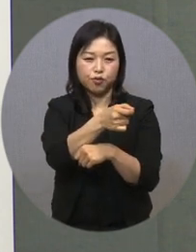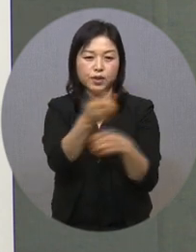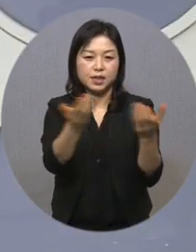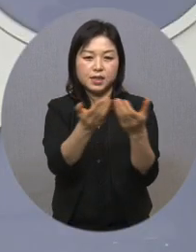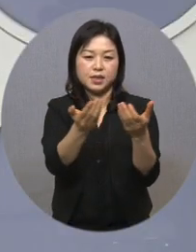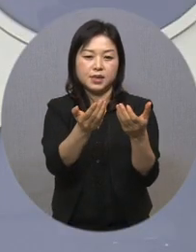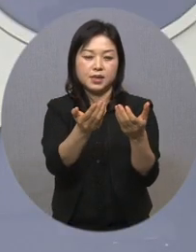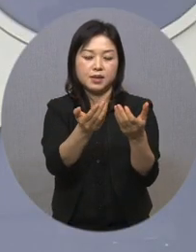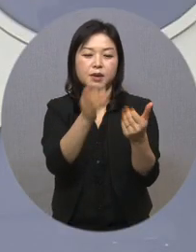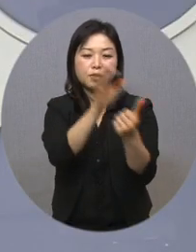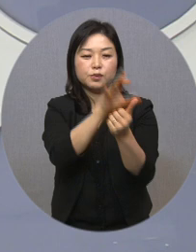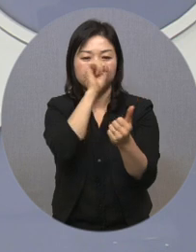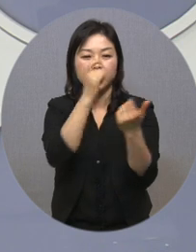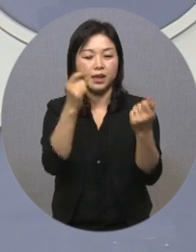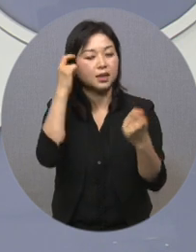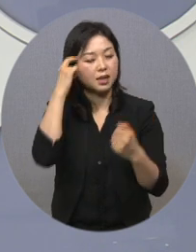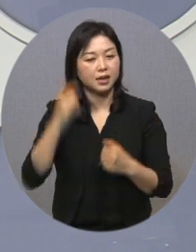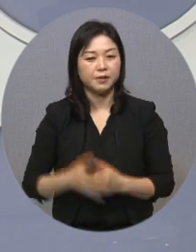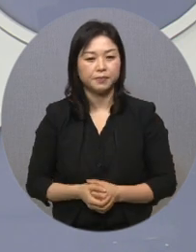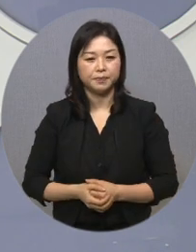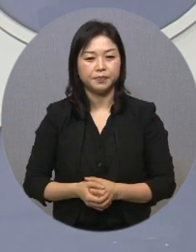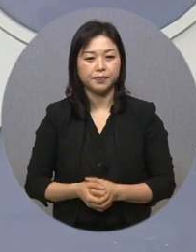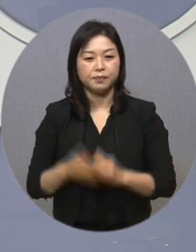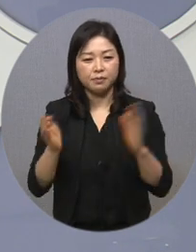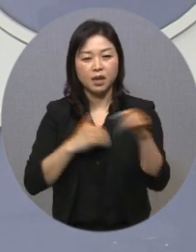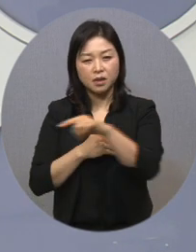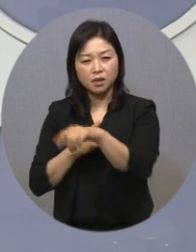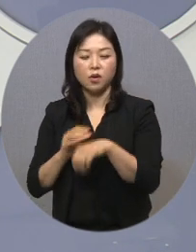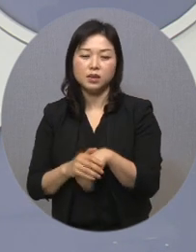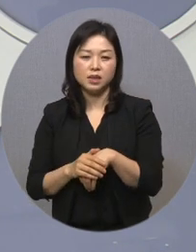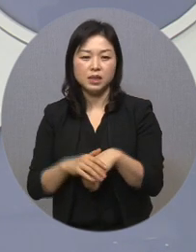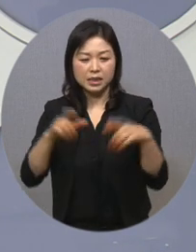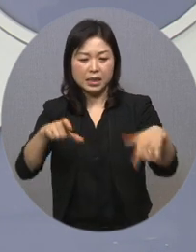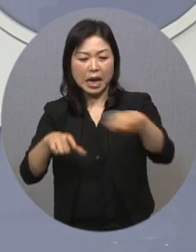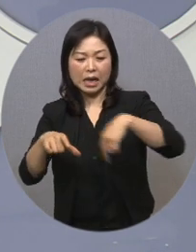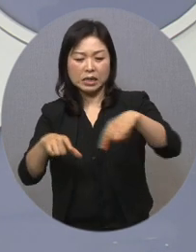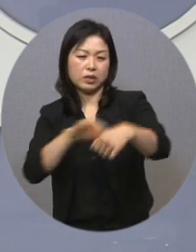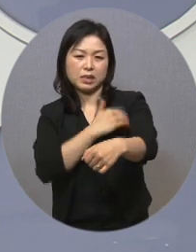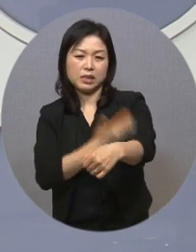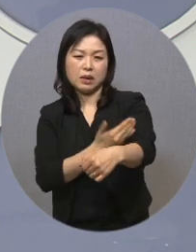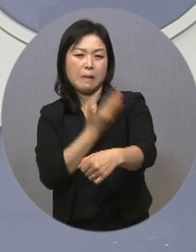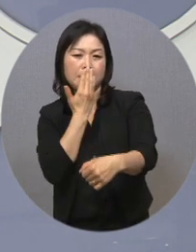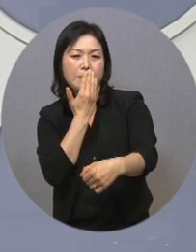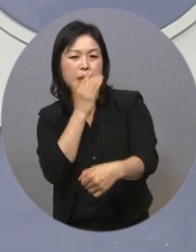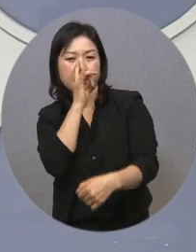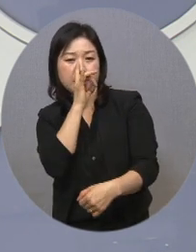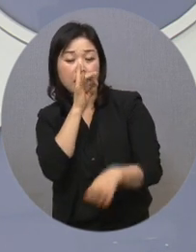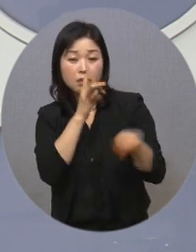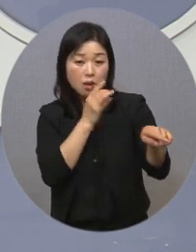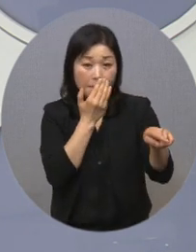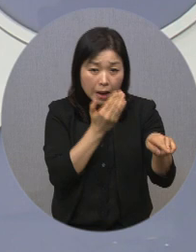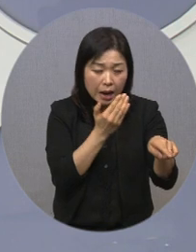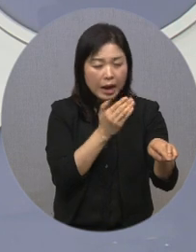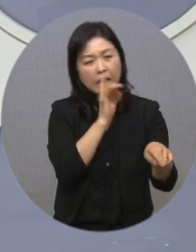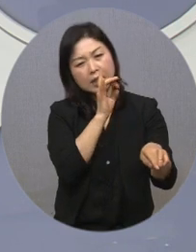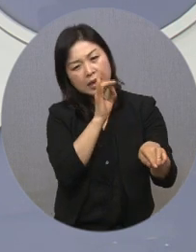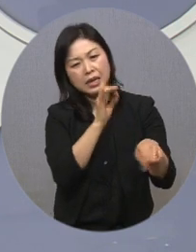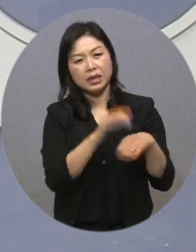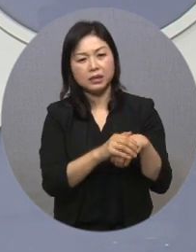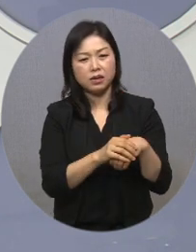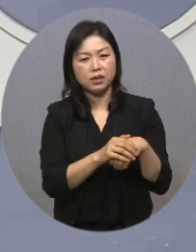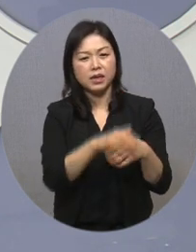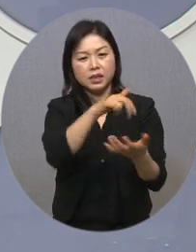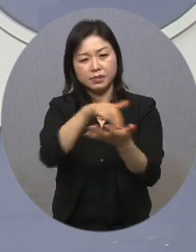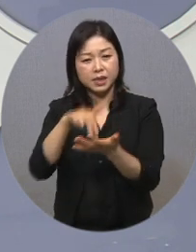좋겠는데, 이거는 기초자치대가 할 수 있는 능력이 아니야. 이건 안 돼. 이거는 할 수 있겠네. 이런 시혜적